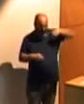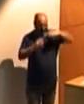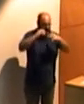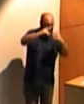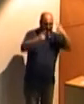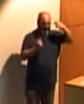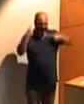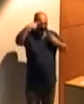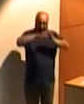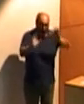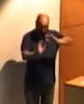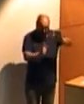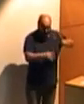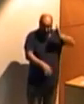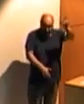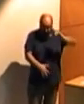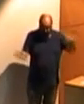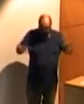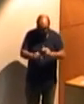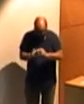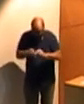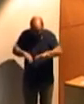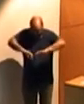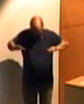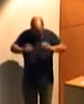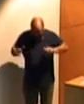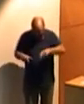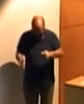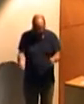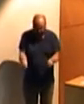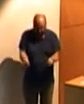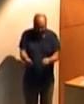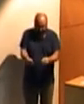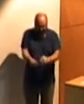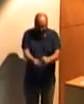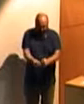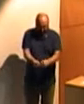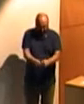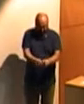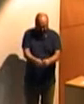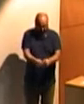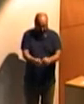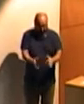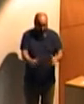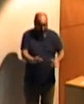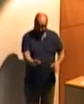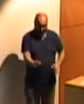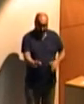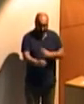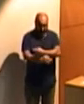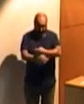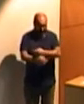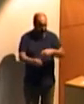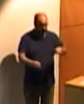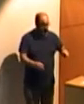bip bip et tout ce qu'on voudra mais tout simplement la volonté d'accéder je dirais aux fonds communs de l'humanité